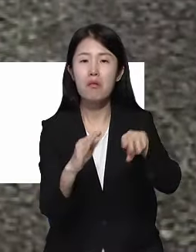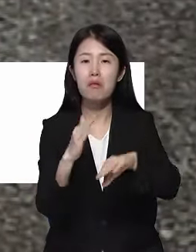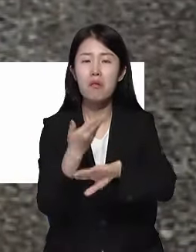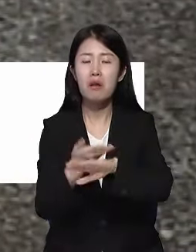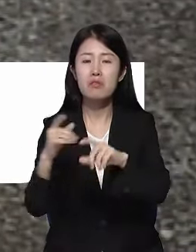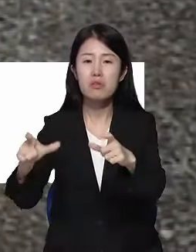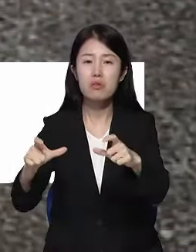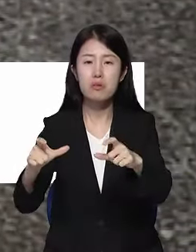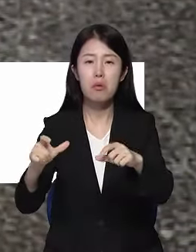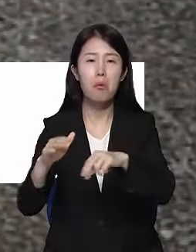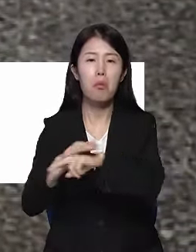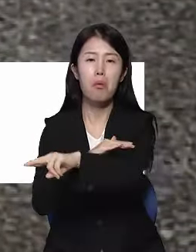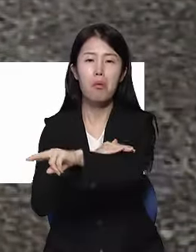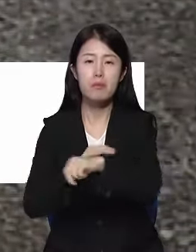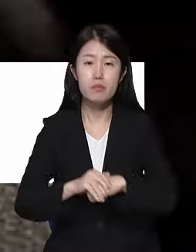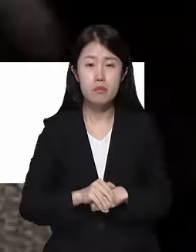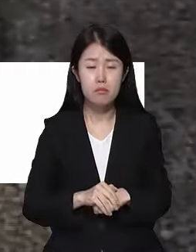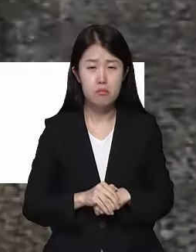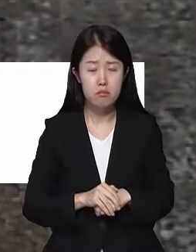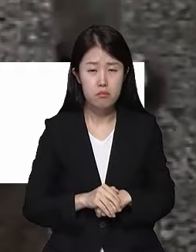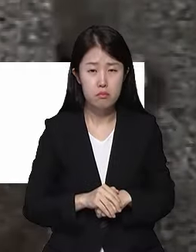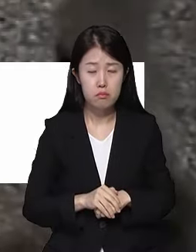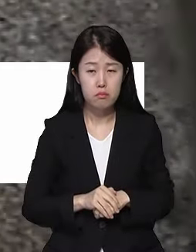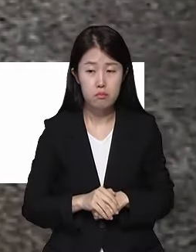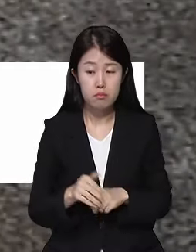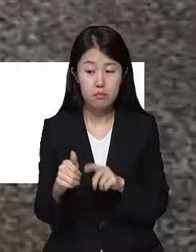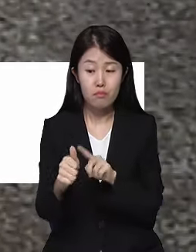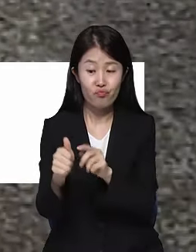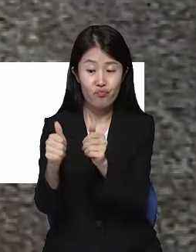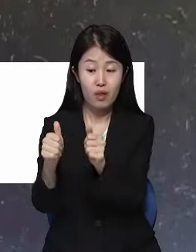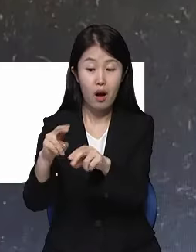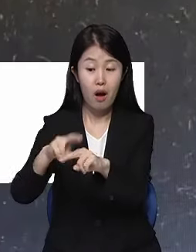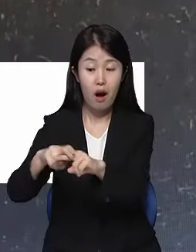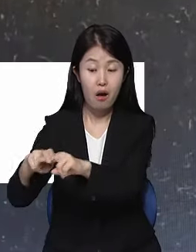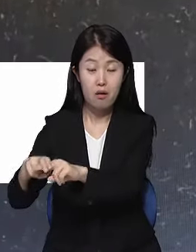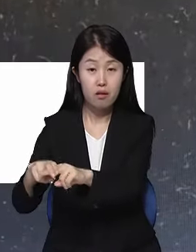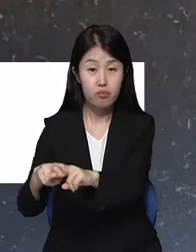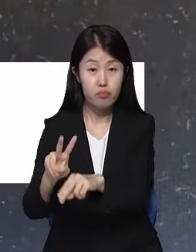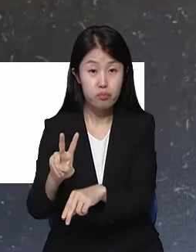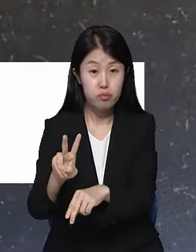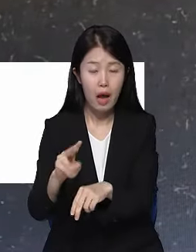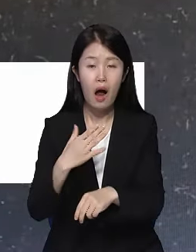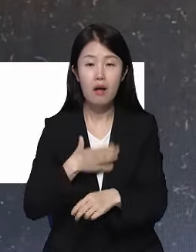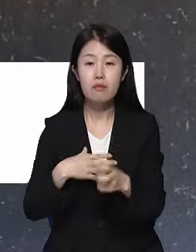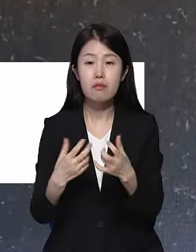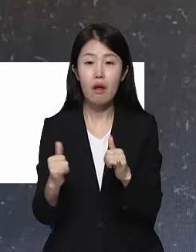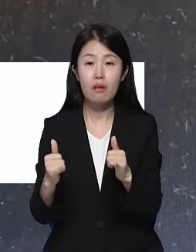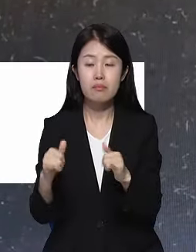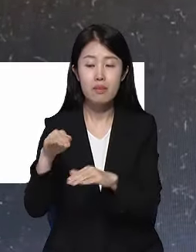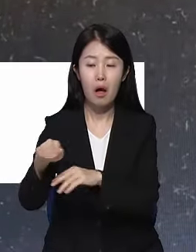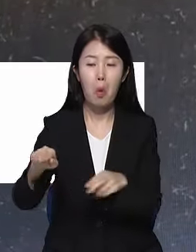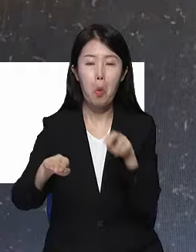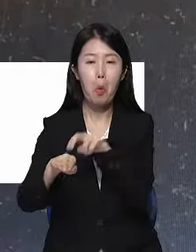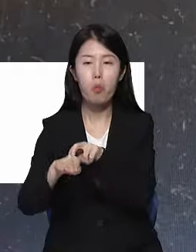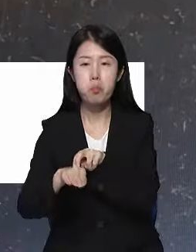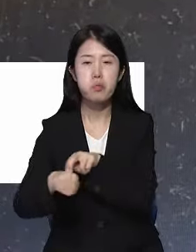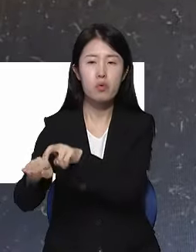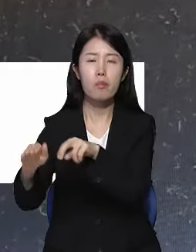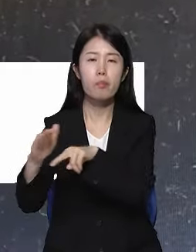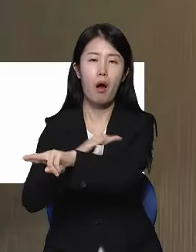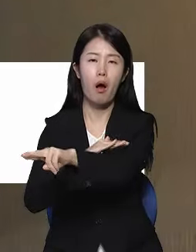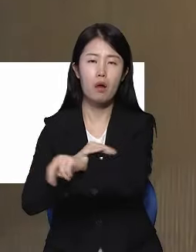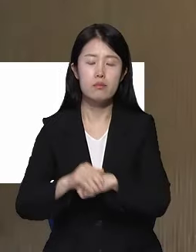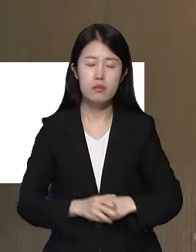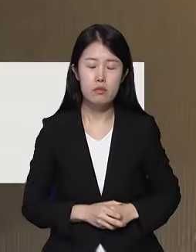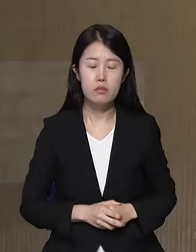것으로 파악됐습니다. 이 과정에서 A씨와 동승자는 지인의 차량을 얻어 타고 범행 현장을 벗어난 것으로